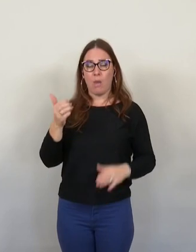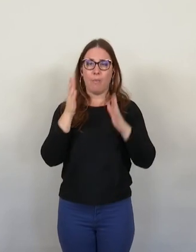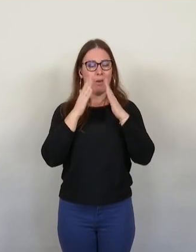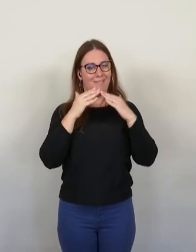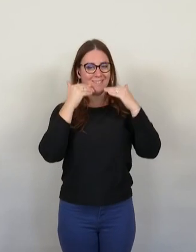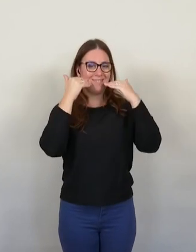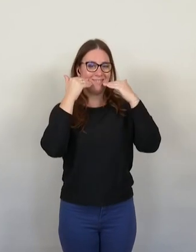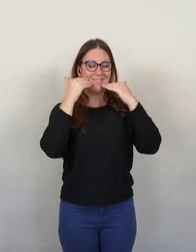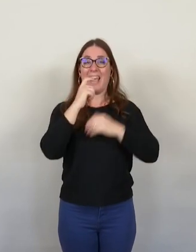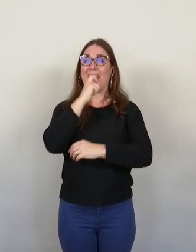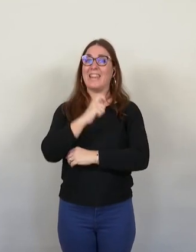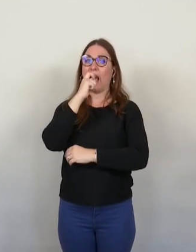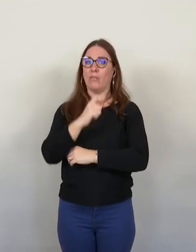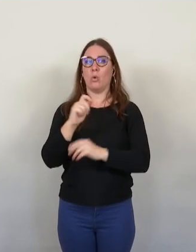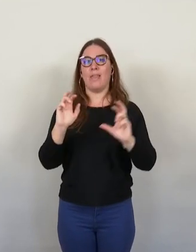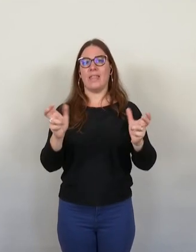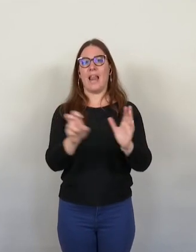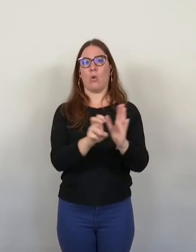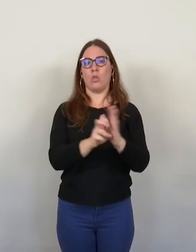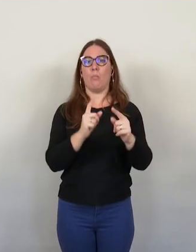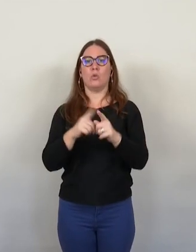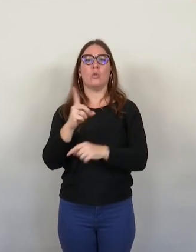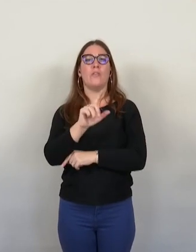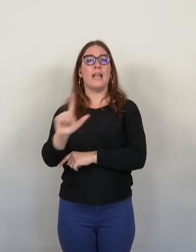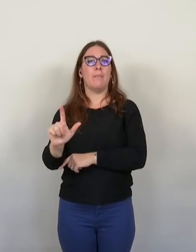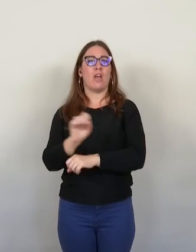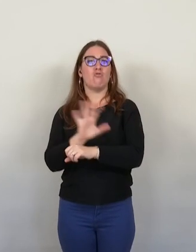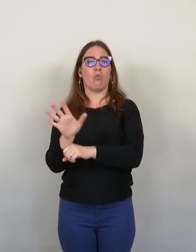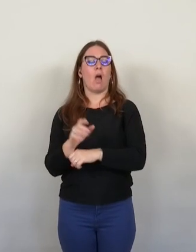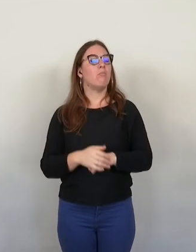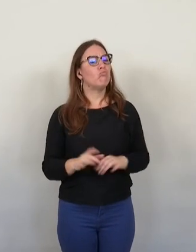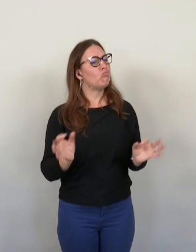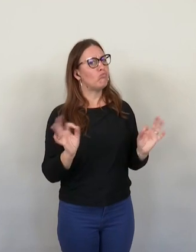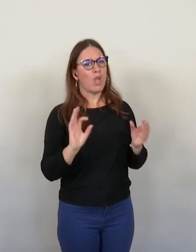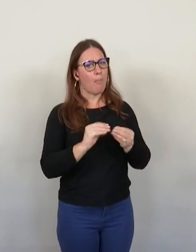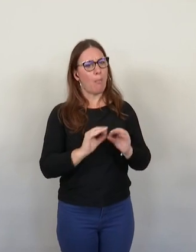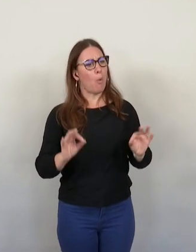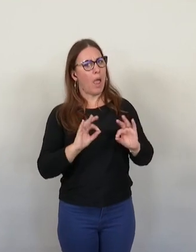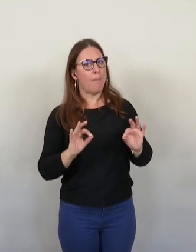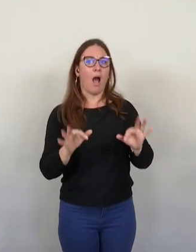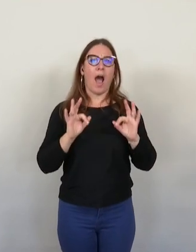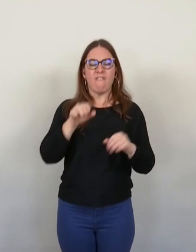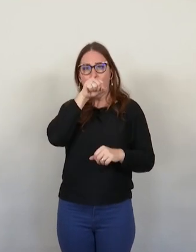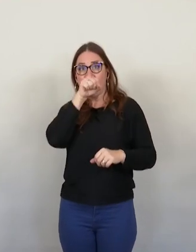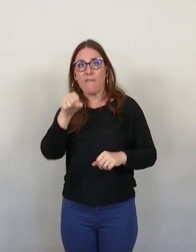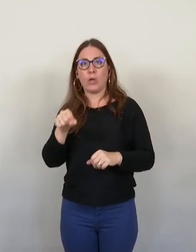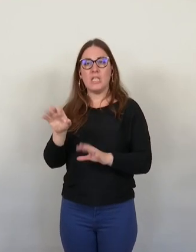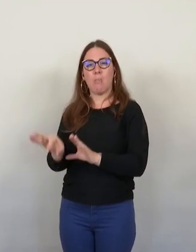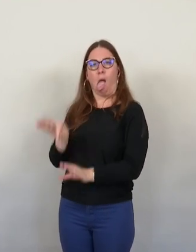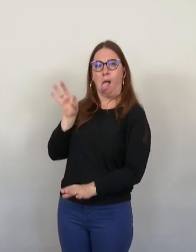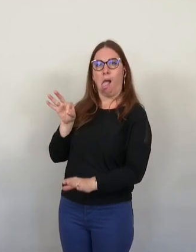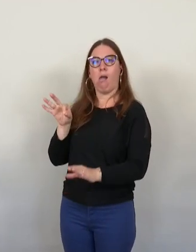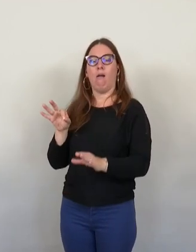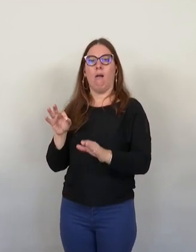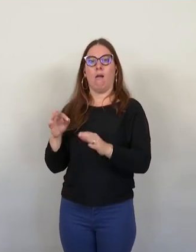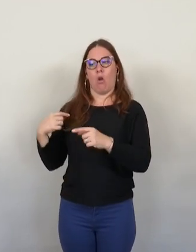lèvres dans une interview donnée à téléGrenoble et au Dauphiné Libéré qu'elle n'était pas atteinte dans le cas d'un délite de favoritisme vous ajoutant que